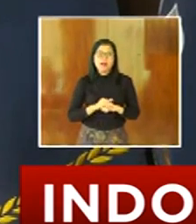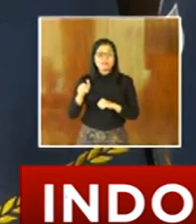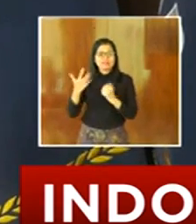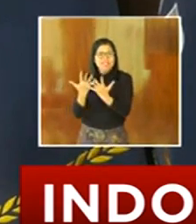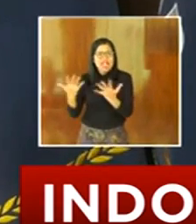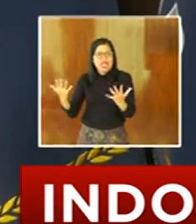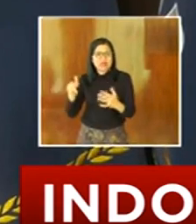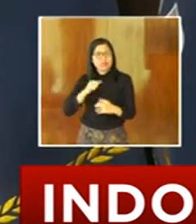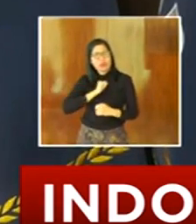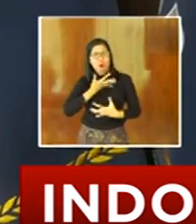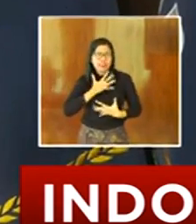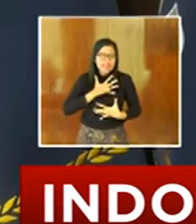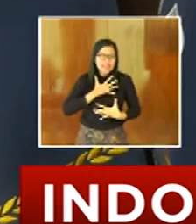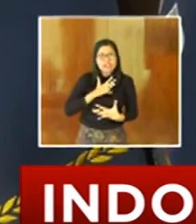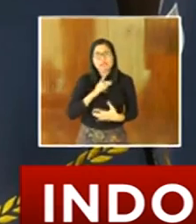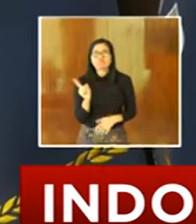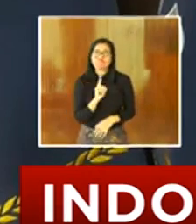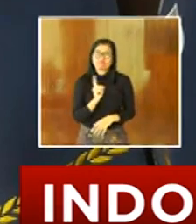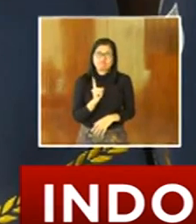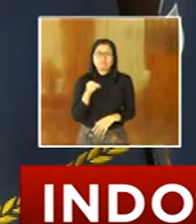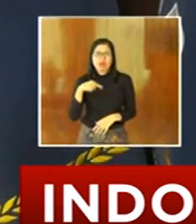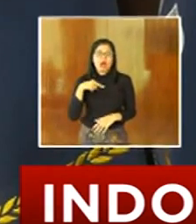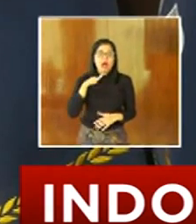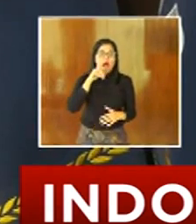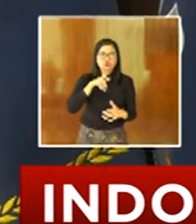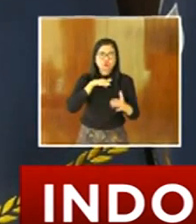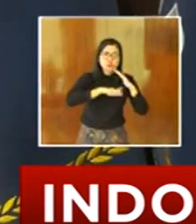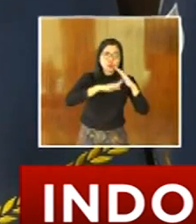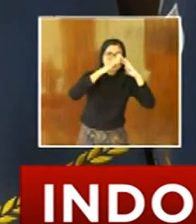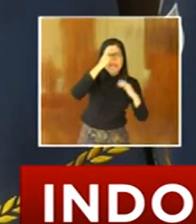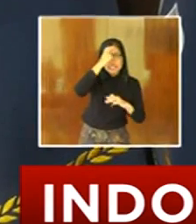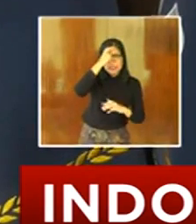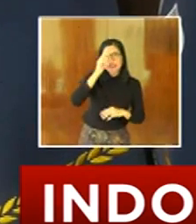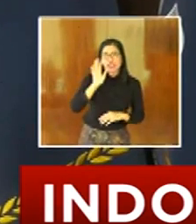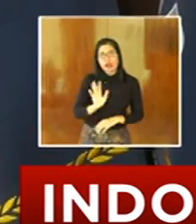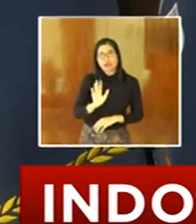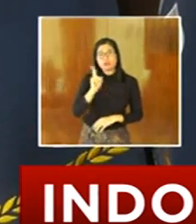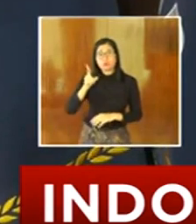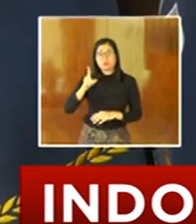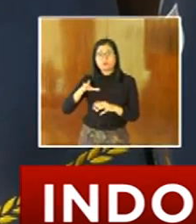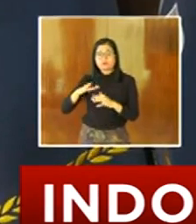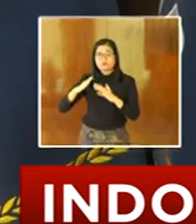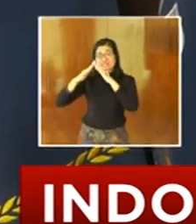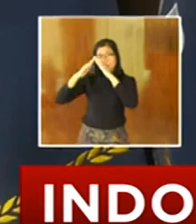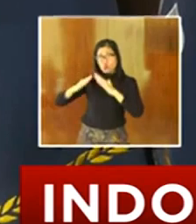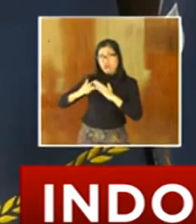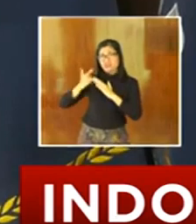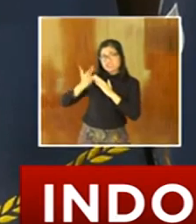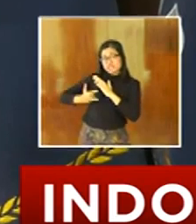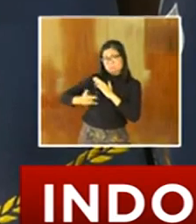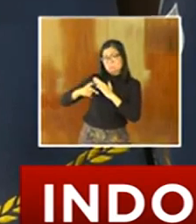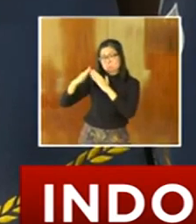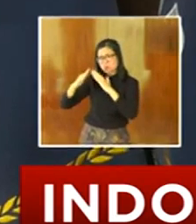tidak perlu khawatir bahwa harus merasa dirawat di rumah sakit karena isolasi rumah ini bukan sesuatu yang sulit